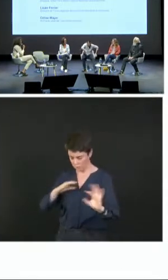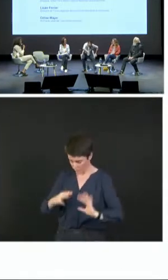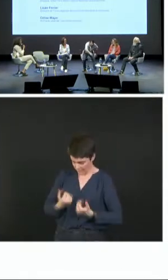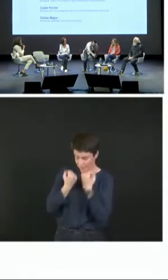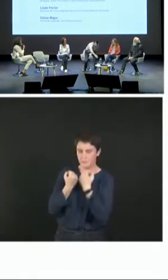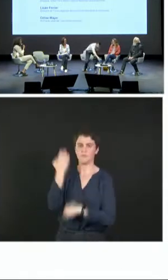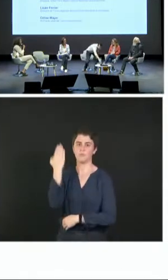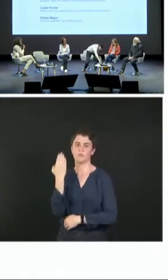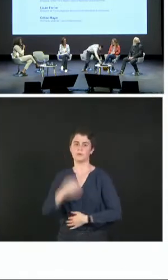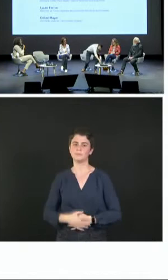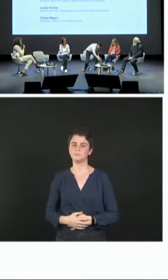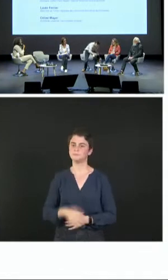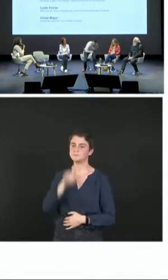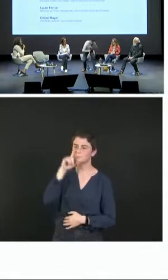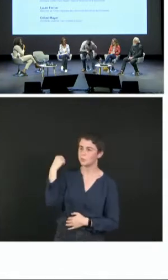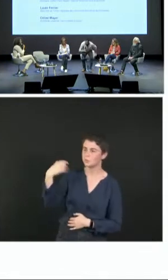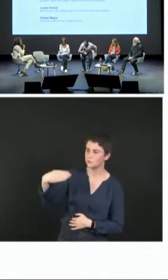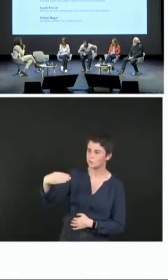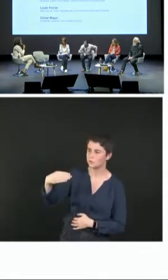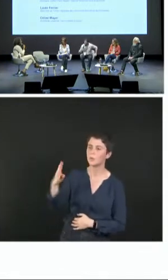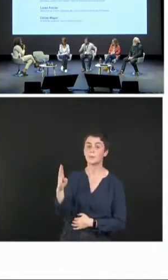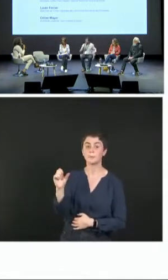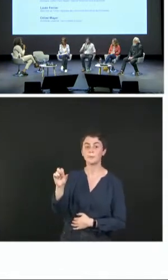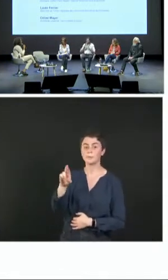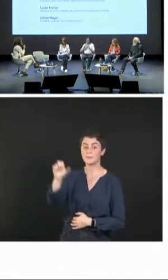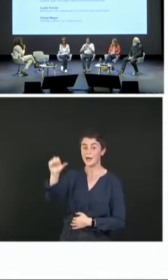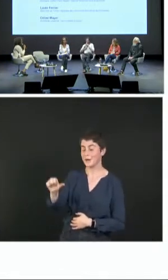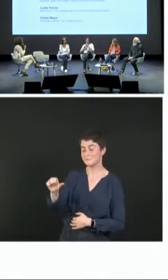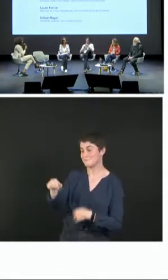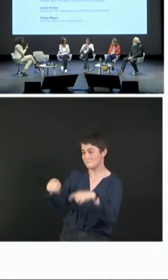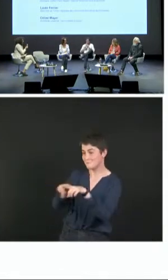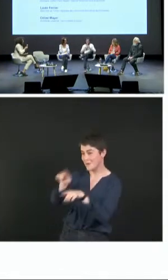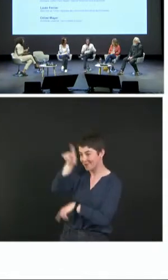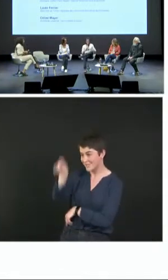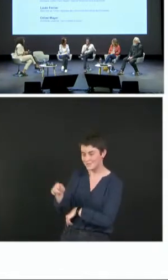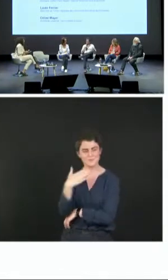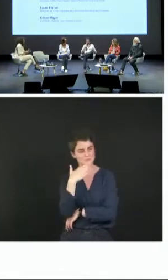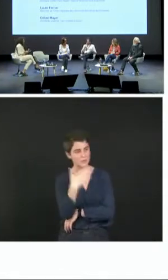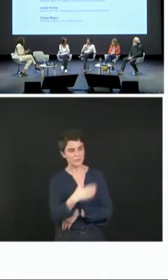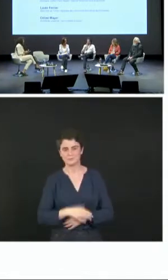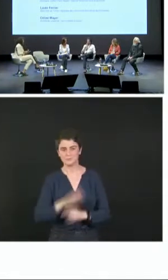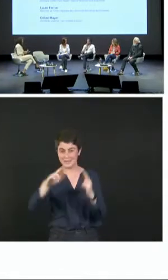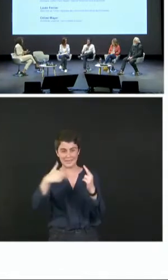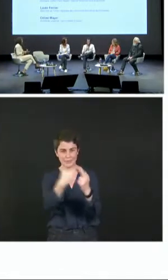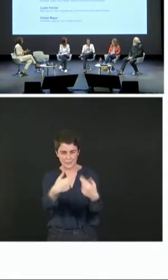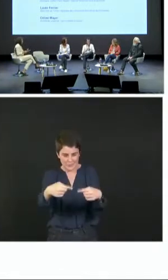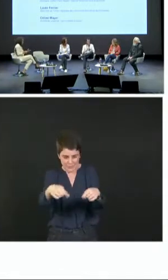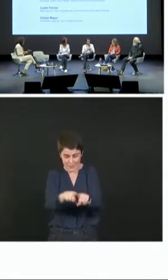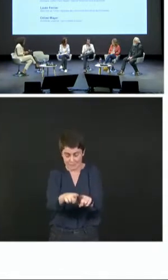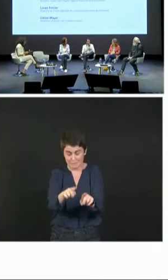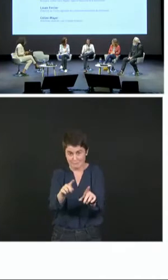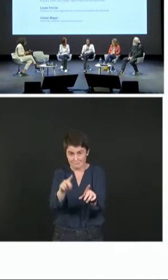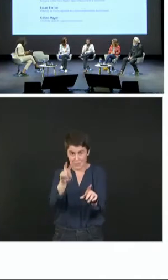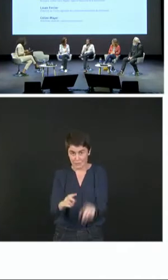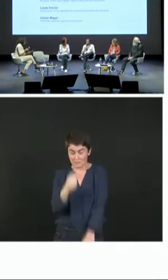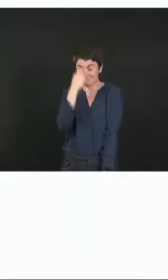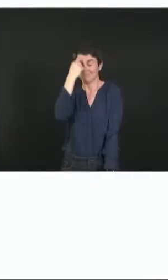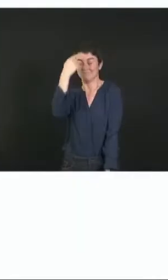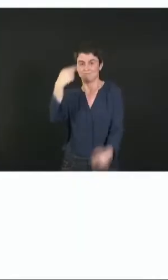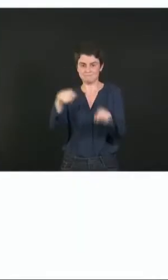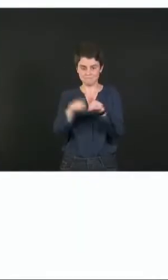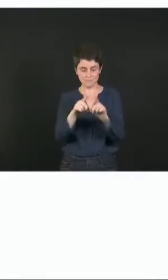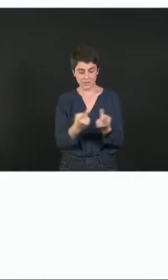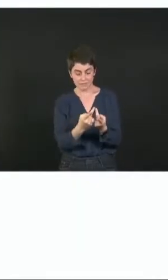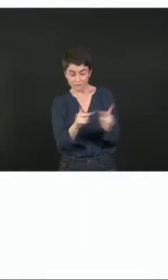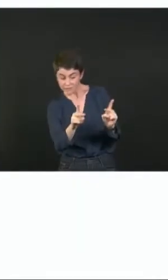Barra, vous êtes logé à la même enseigne, même question. Bonjour. Eh bien, je ferai la même réponse, parce que c'est exactement ce que je pense. La ville n'a pas besoin